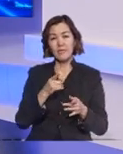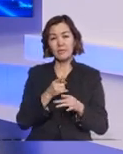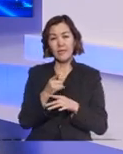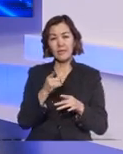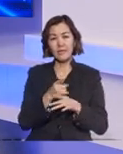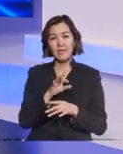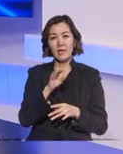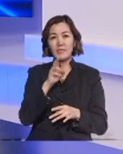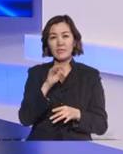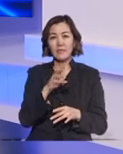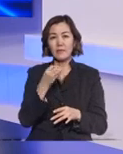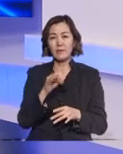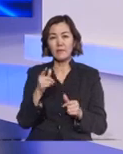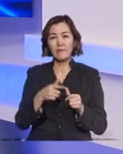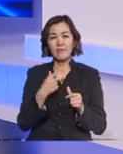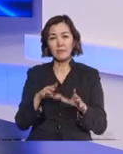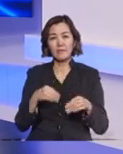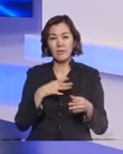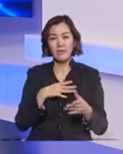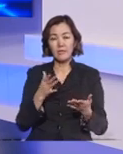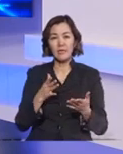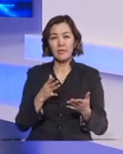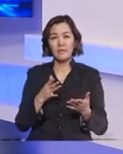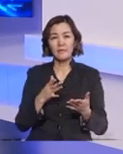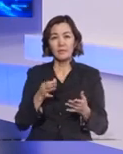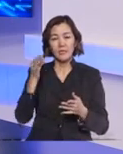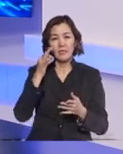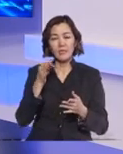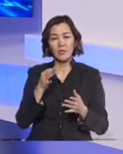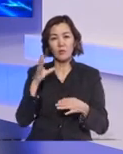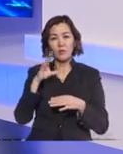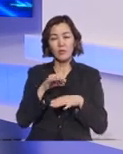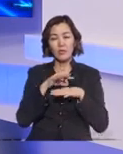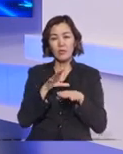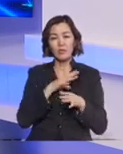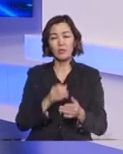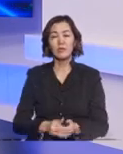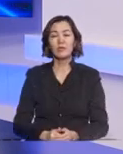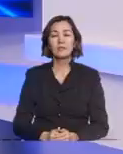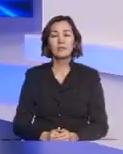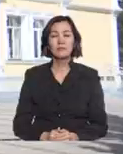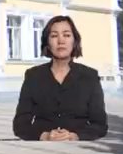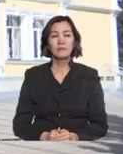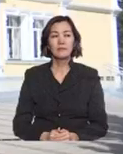Асқар Наймантаевтың есімі берілді. Артынша өнер саңлағын еске алуға арналған рухани кеш өтті.